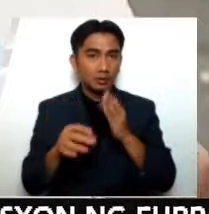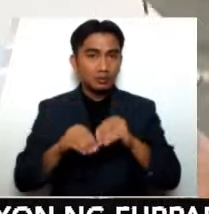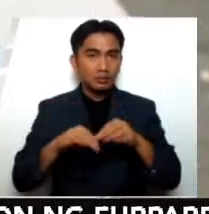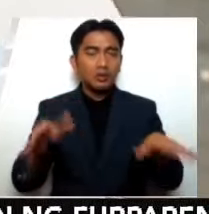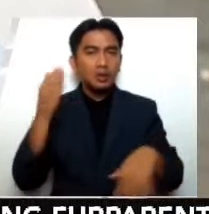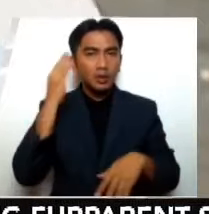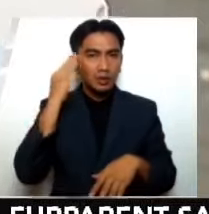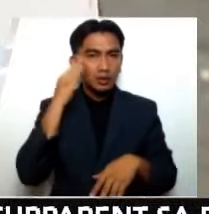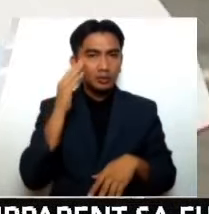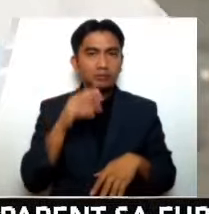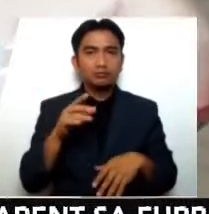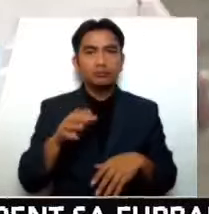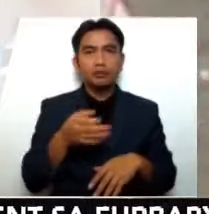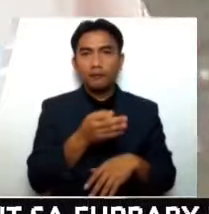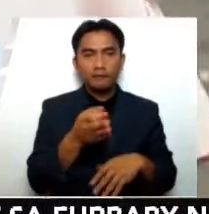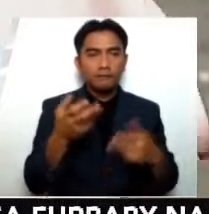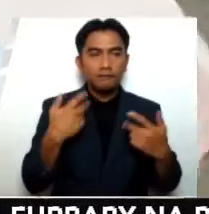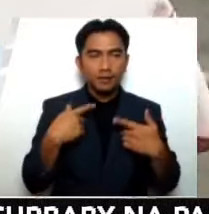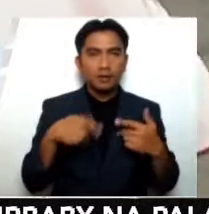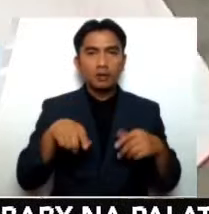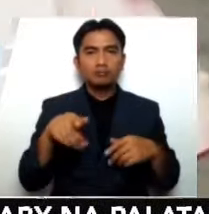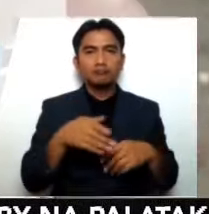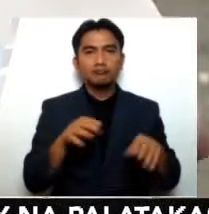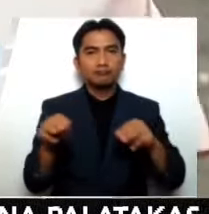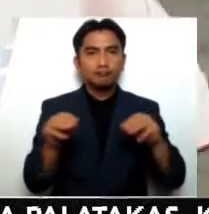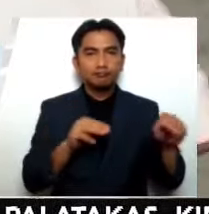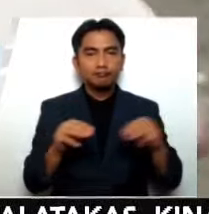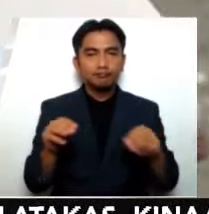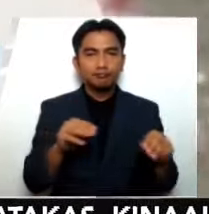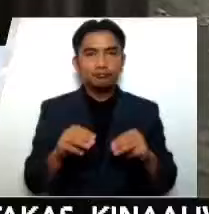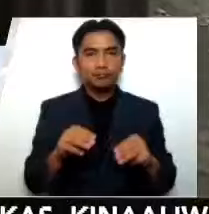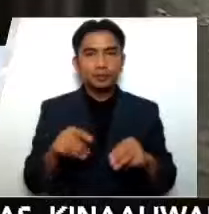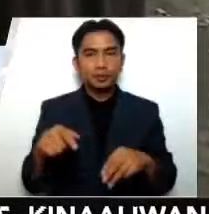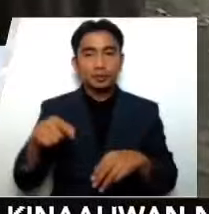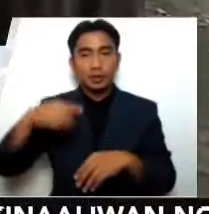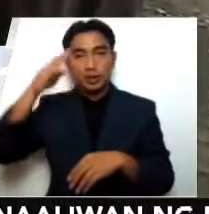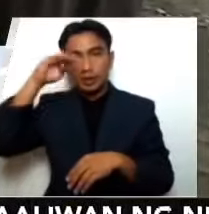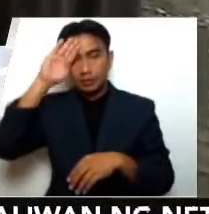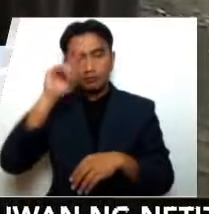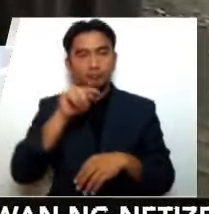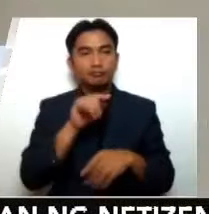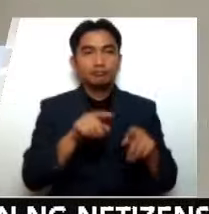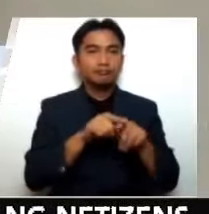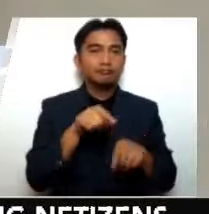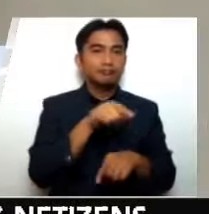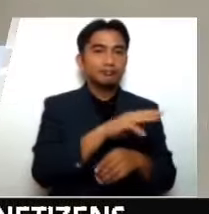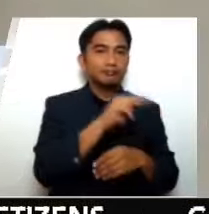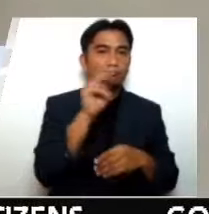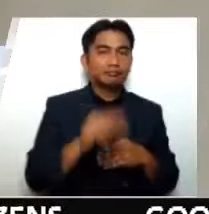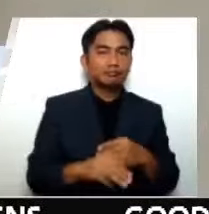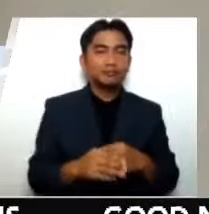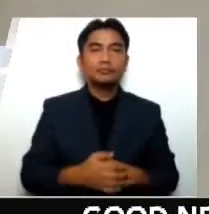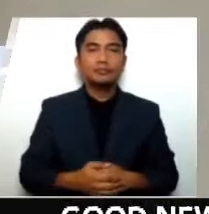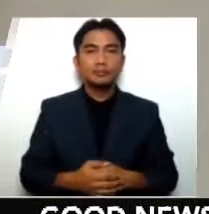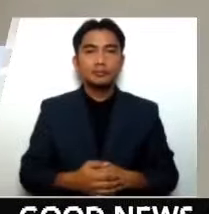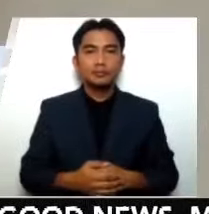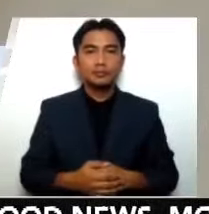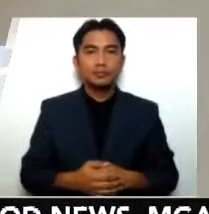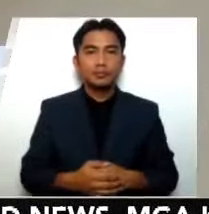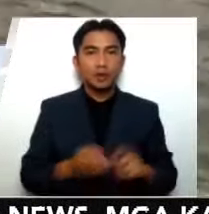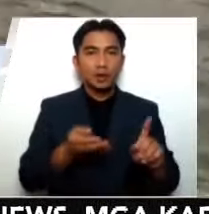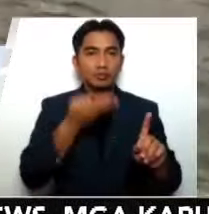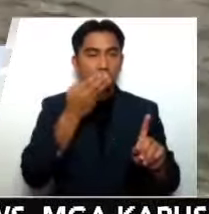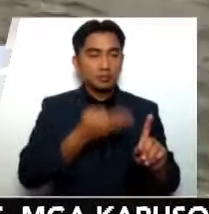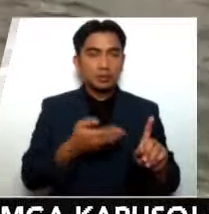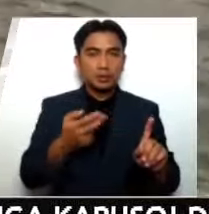hindi lang yan dito sa coastal area ng Cavite but the whole Manila Bay. Ang isang residente, nangangambang kontaminado ang nakain niyang